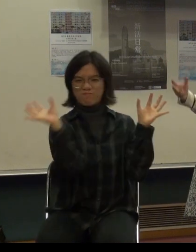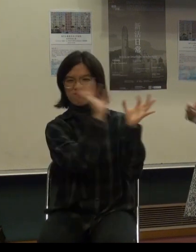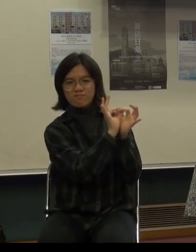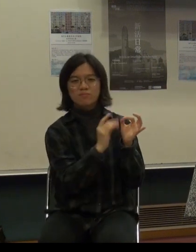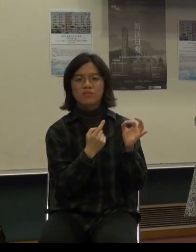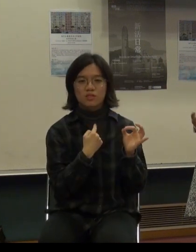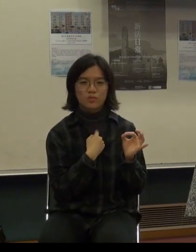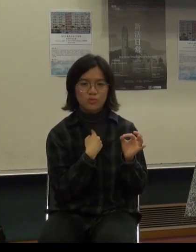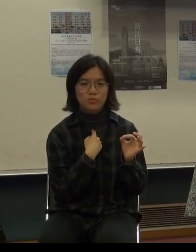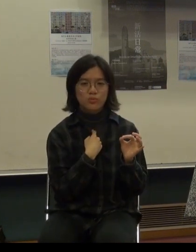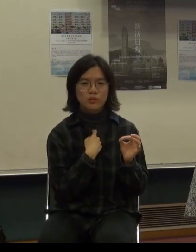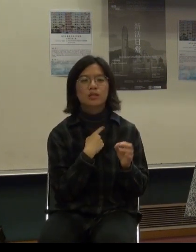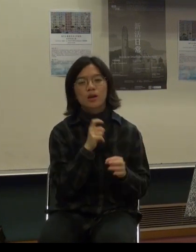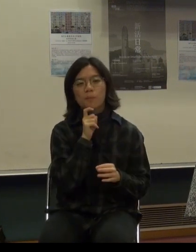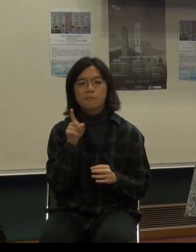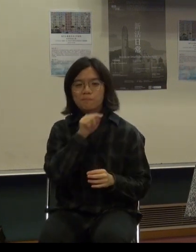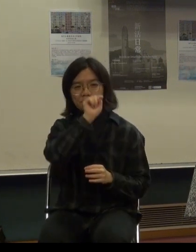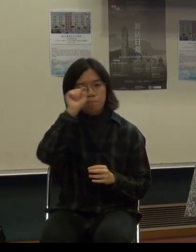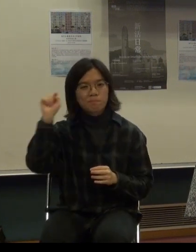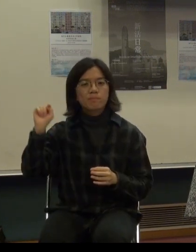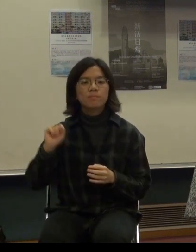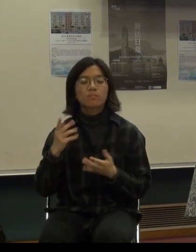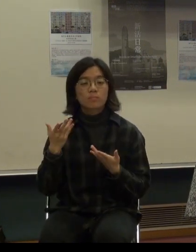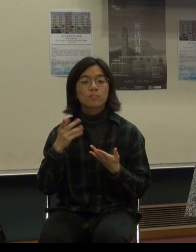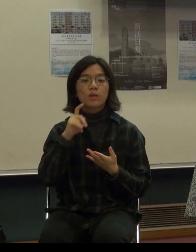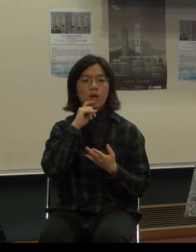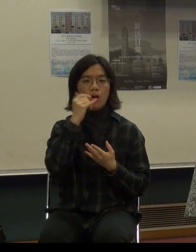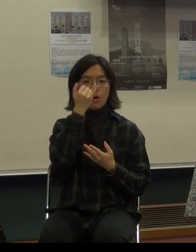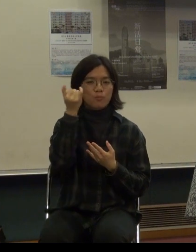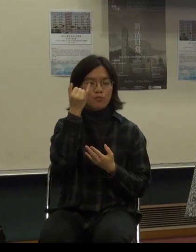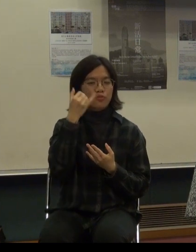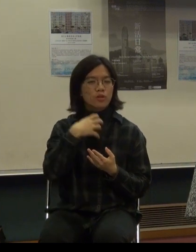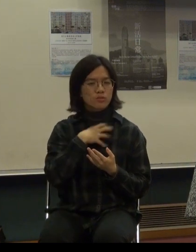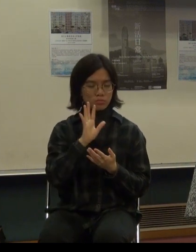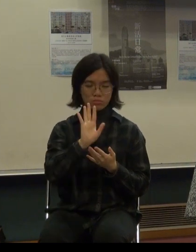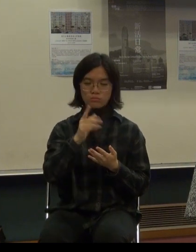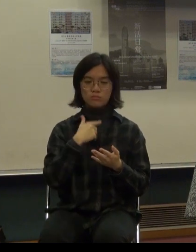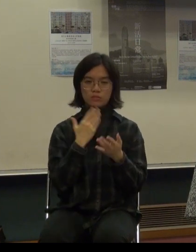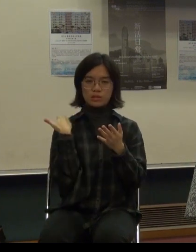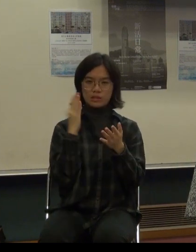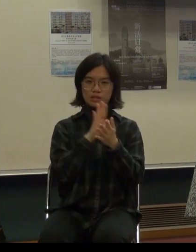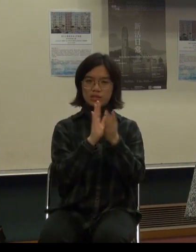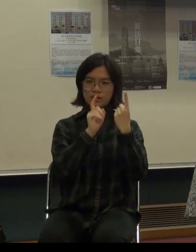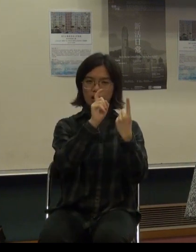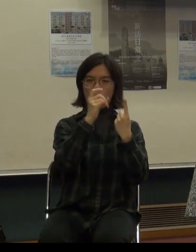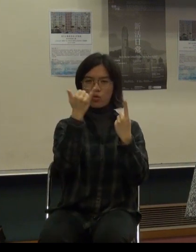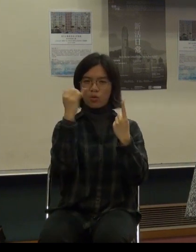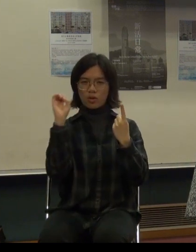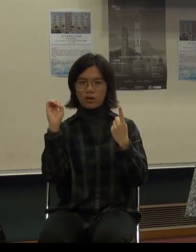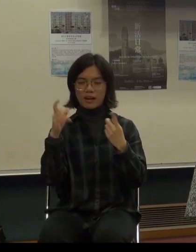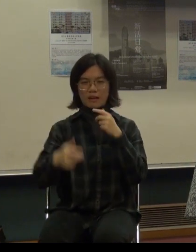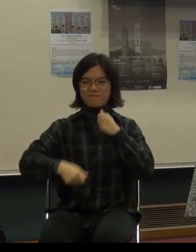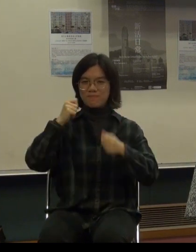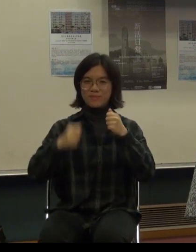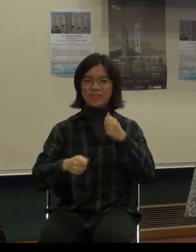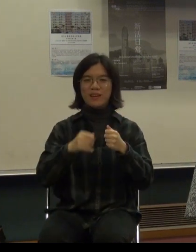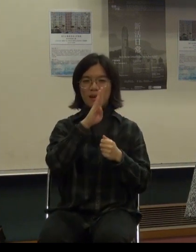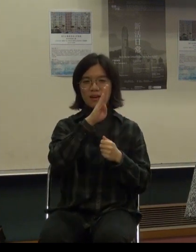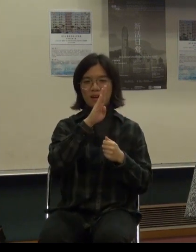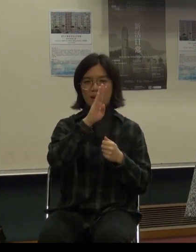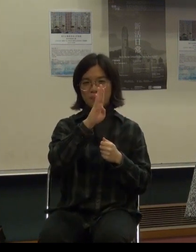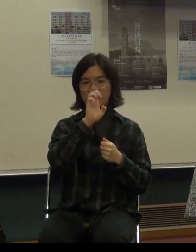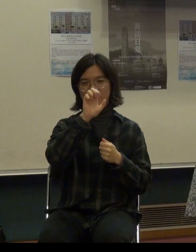統嘅拉起一啲嘅關係。咁所以有啲人就會覺得，現60年代嗰個披頭四嘅年代、反叛嘅年代，就